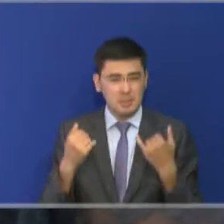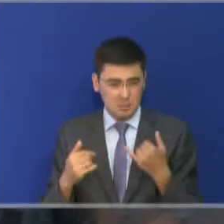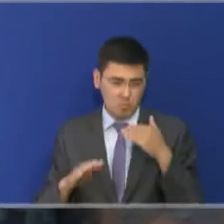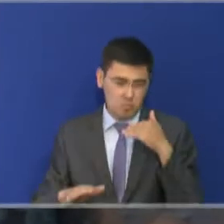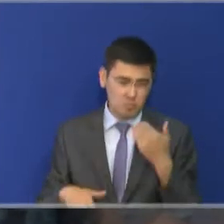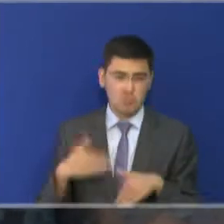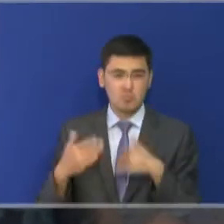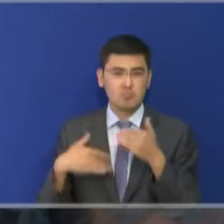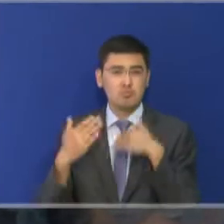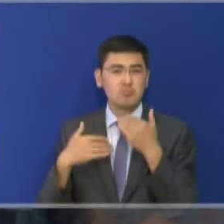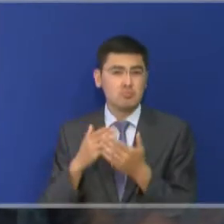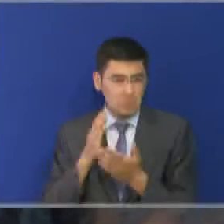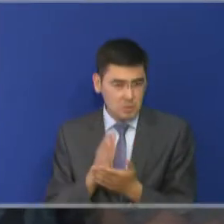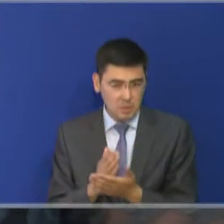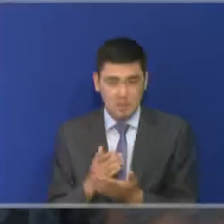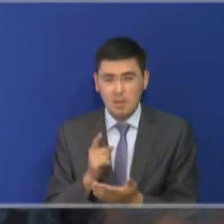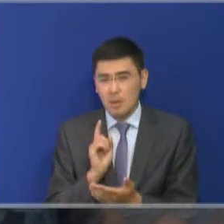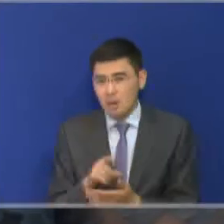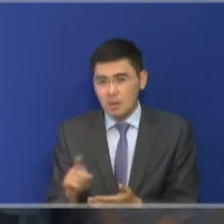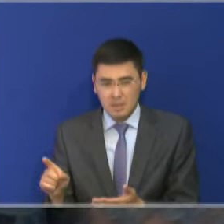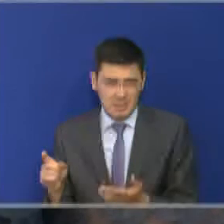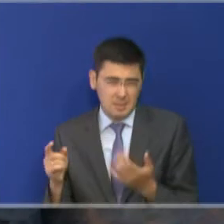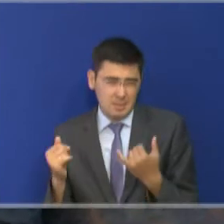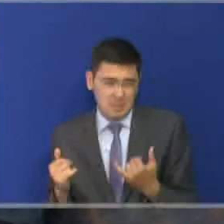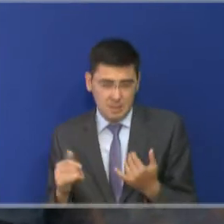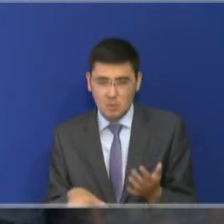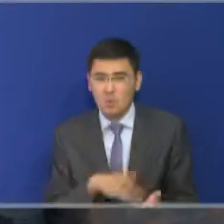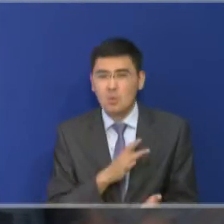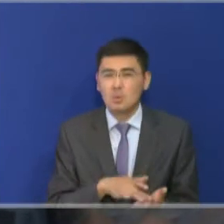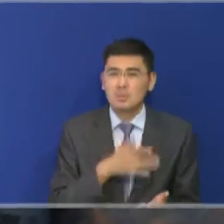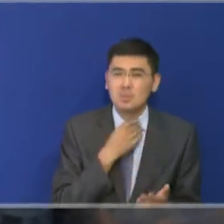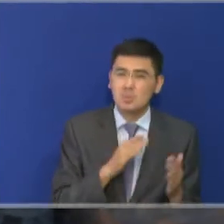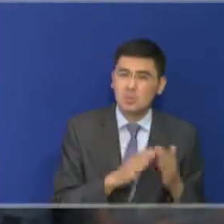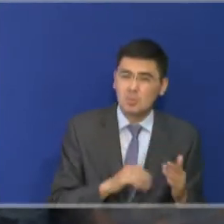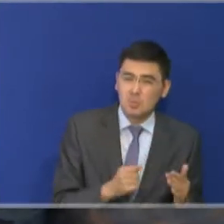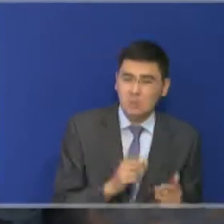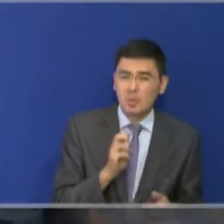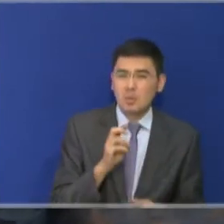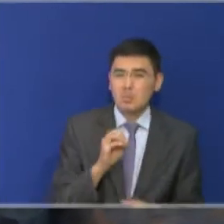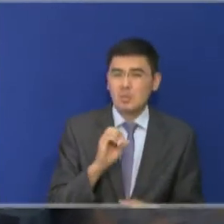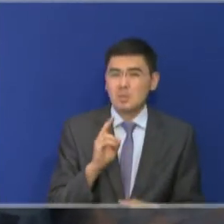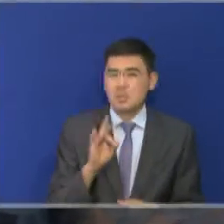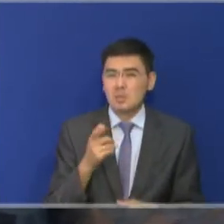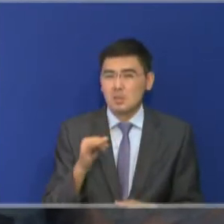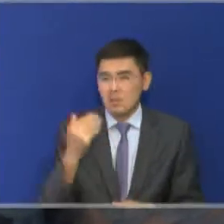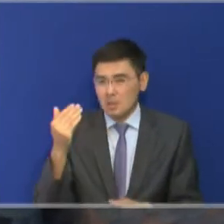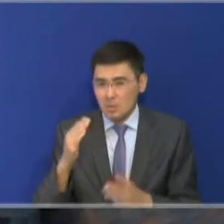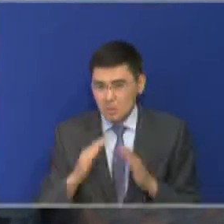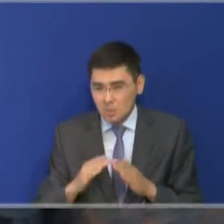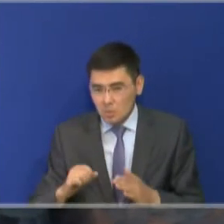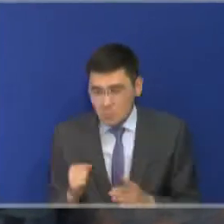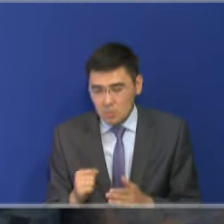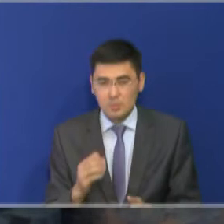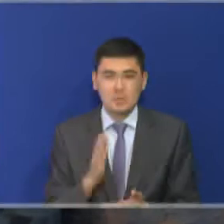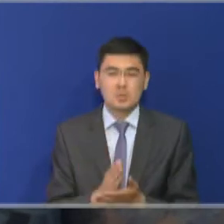осындай бастамалармен көзге түсіп отырған достық үйлер Семей қаласының достық үйі, Бесқарағай ауданының достық үйі, үстіміздегі